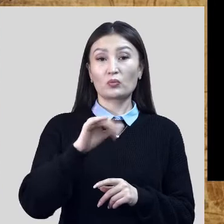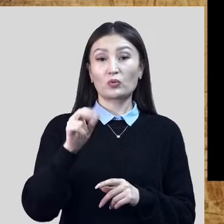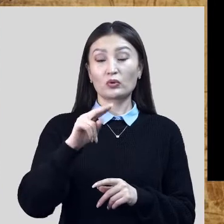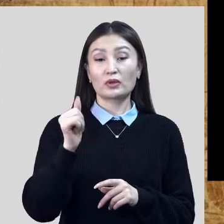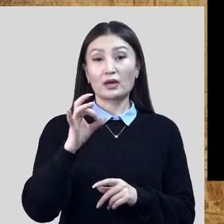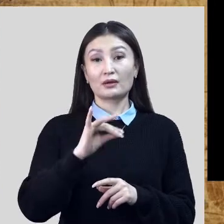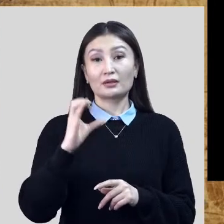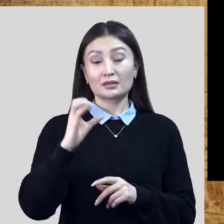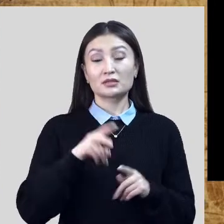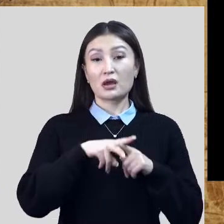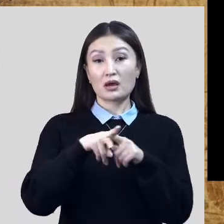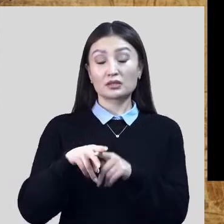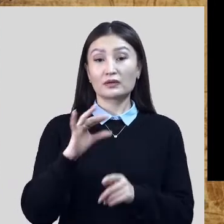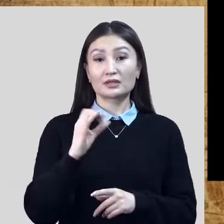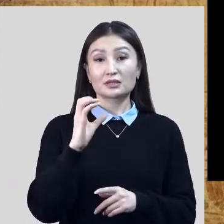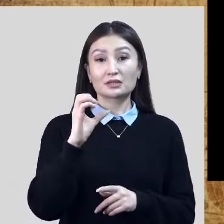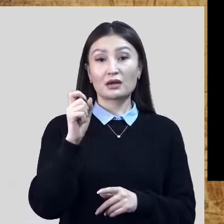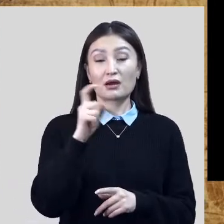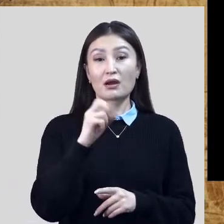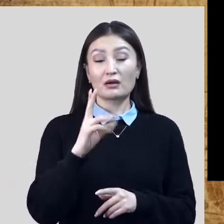по природе кочевнику Исхаку были